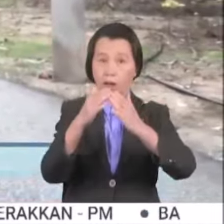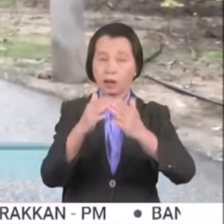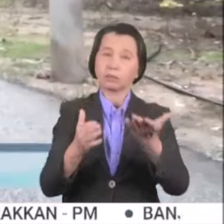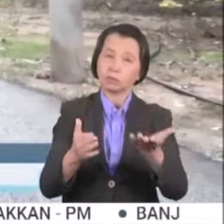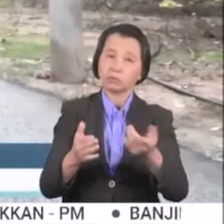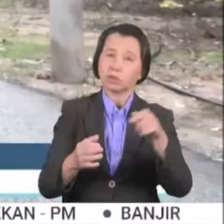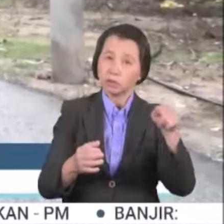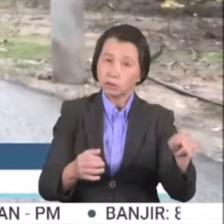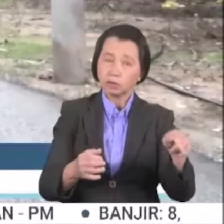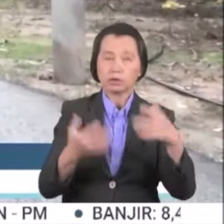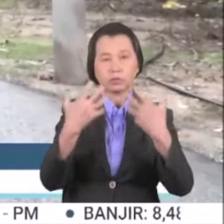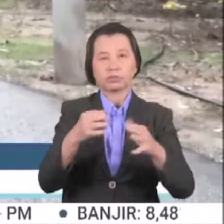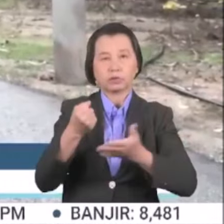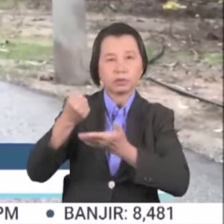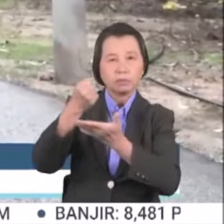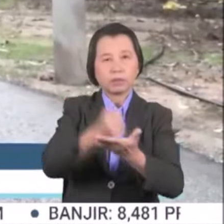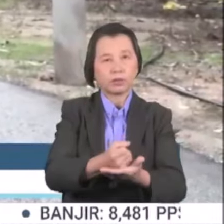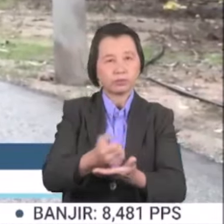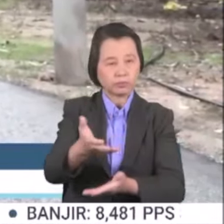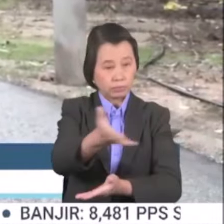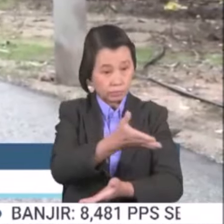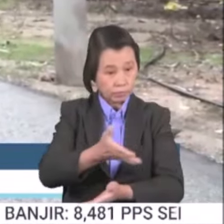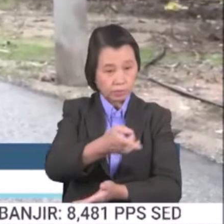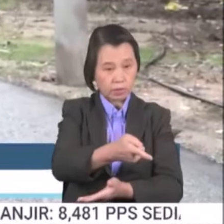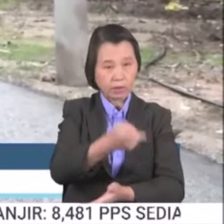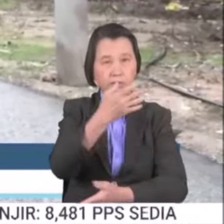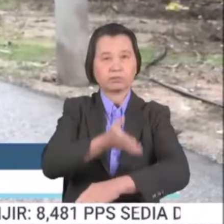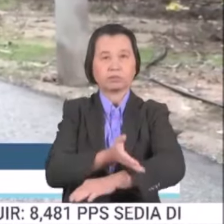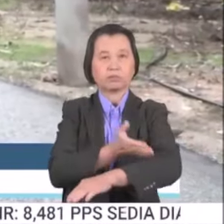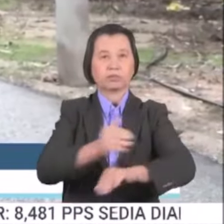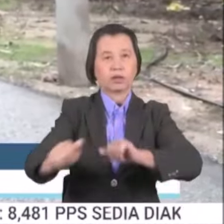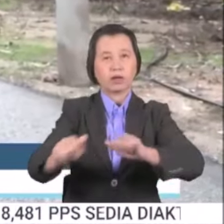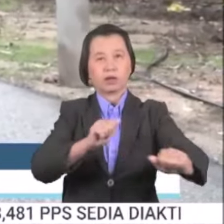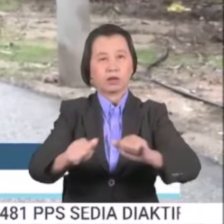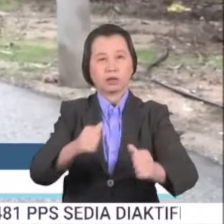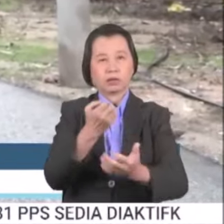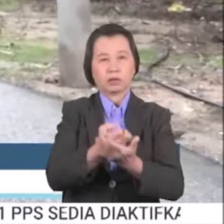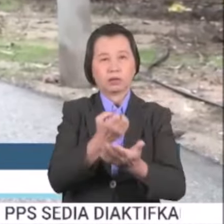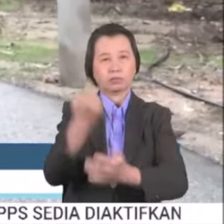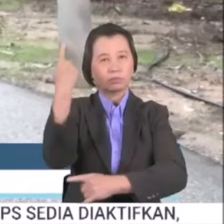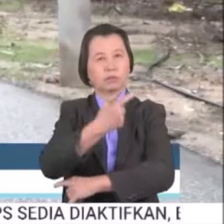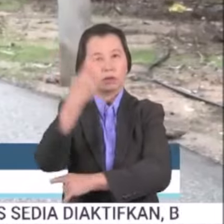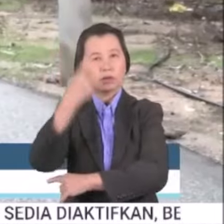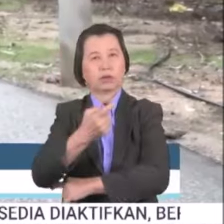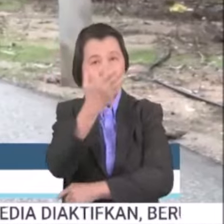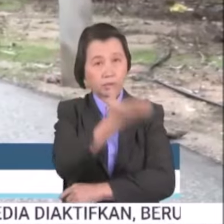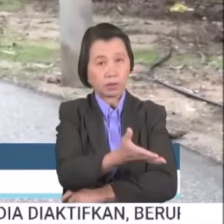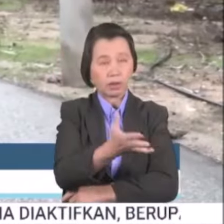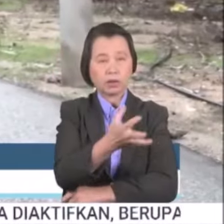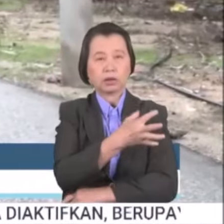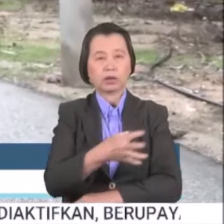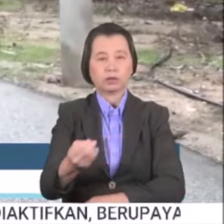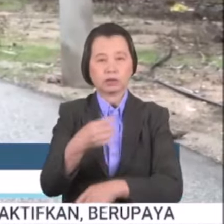ini sedikit sebanyak telah membantu mereka untuk mengembangkan aktiviti ekonomi seharian mereka